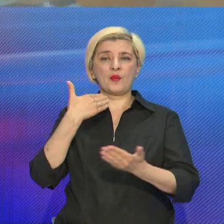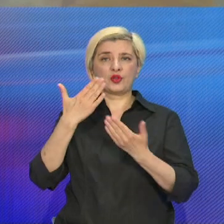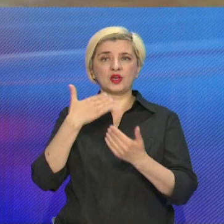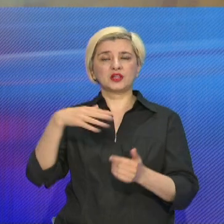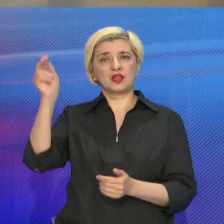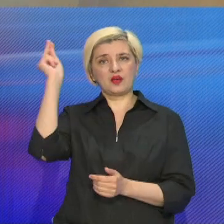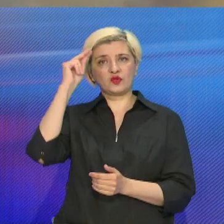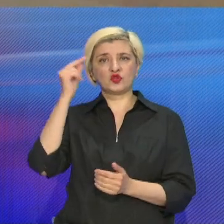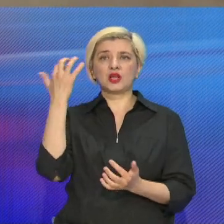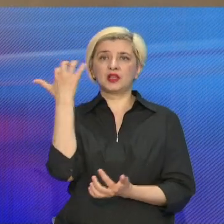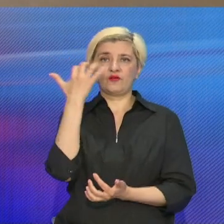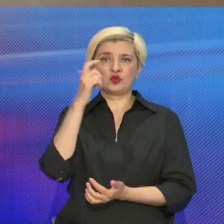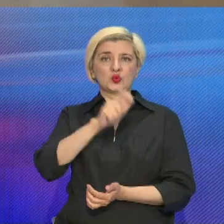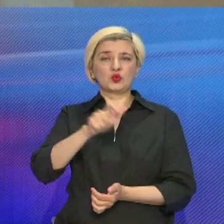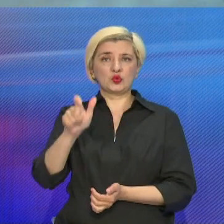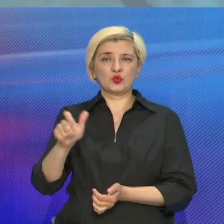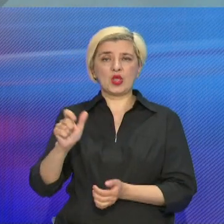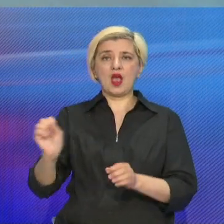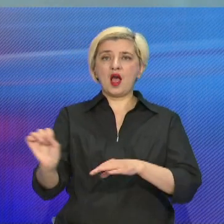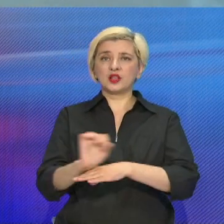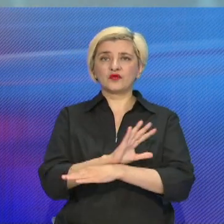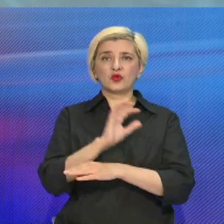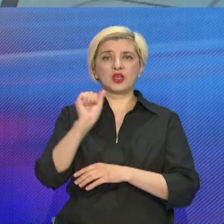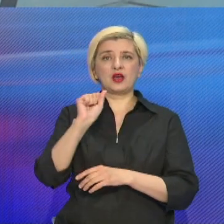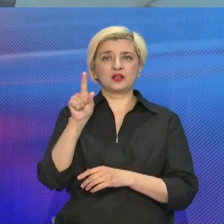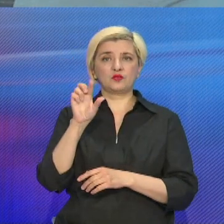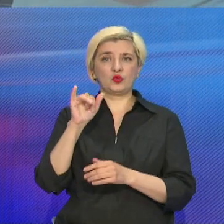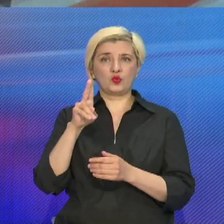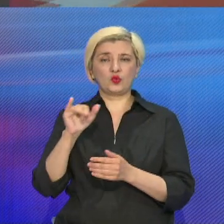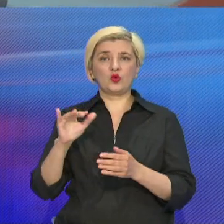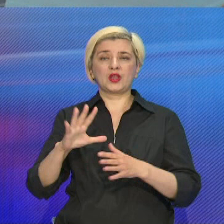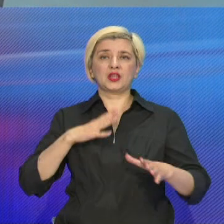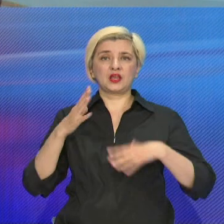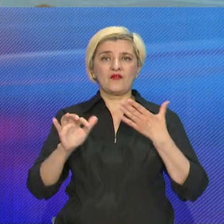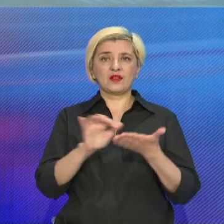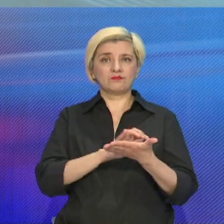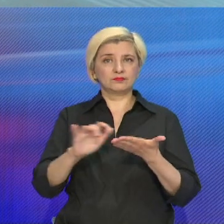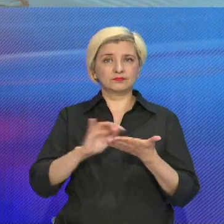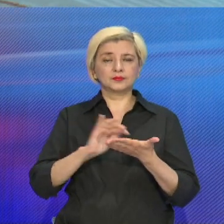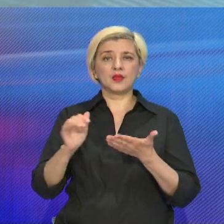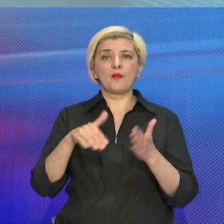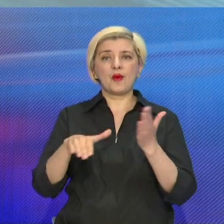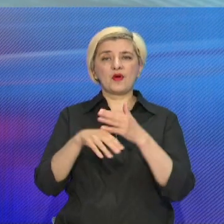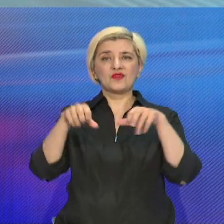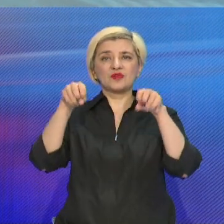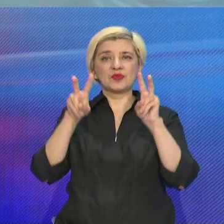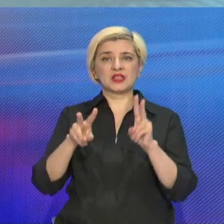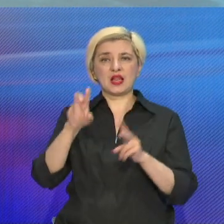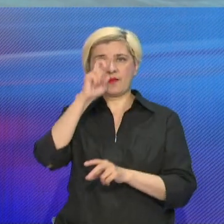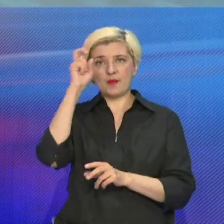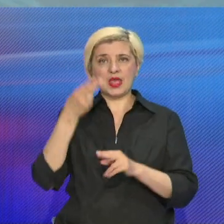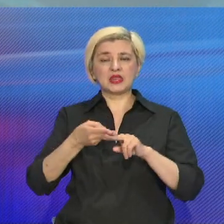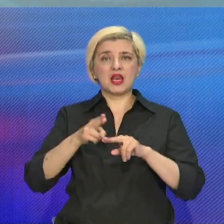повседенное житё неведущих людей. Освоить азбуку, натренировать навыки гродинцам помогают у специальной библиотеке для инвалидов по